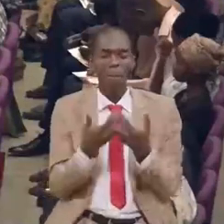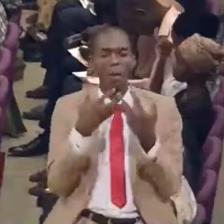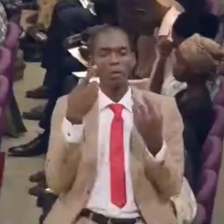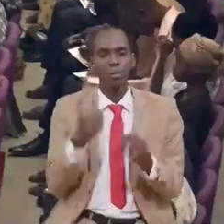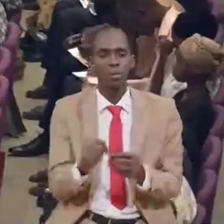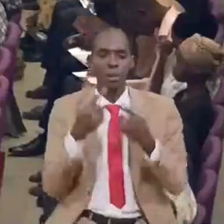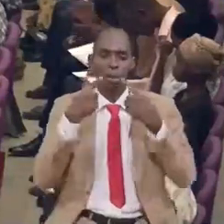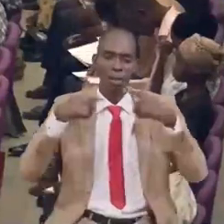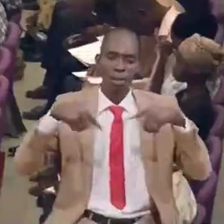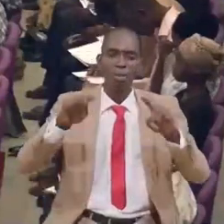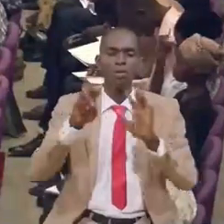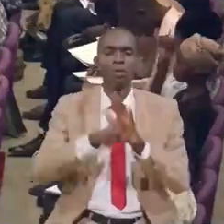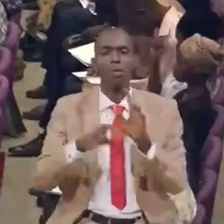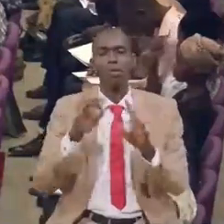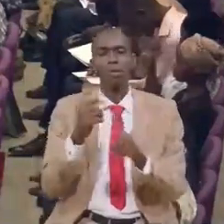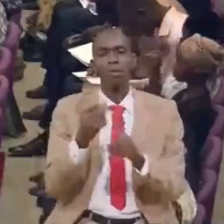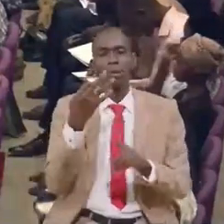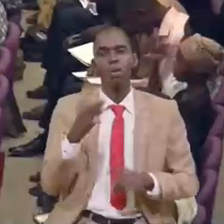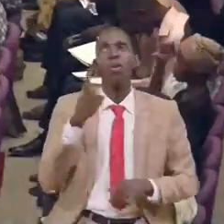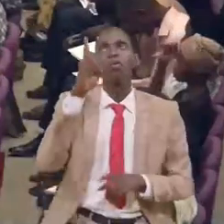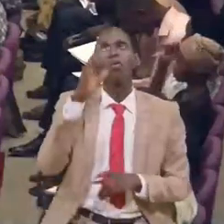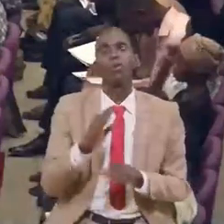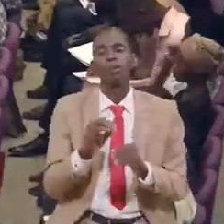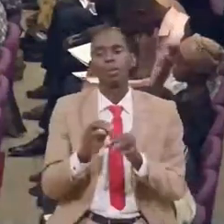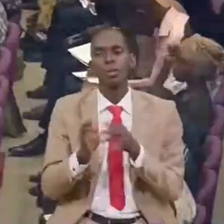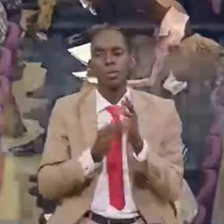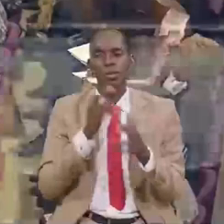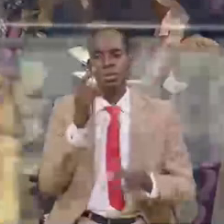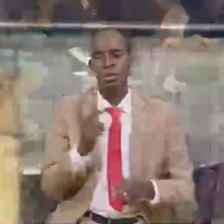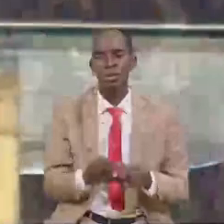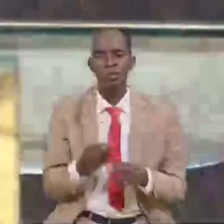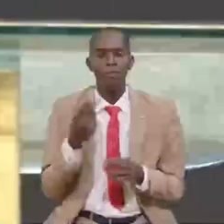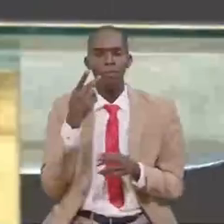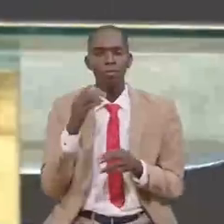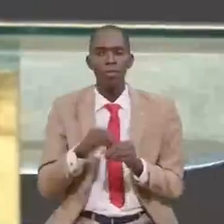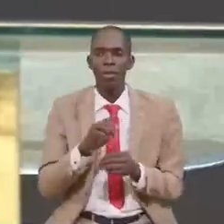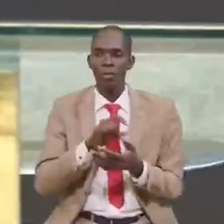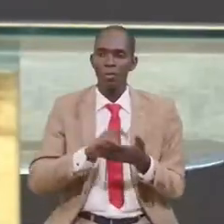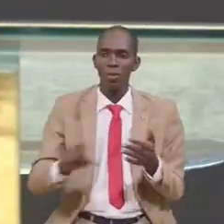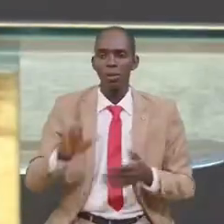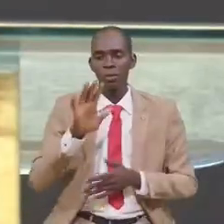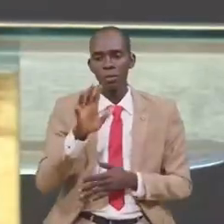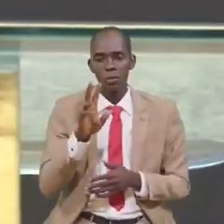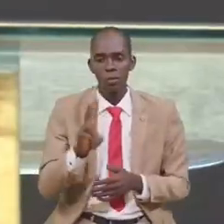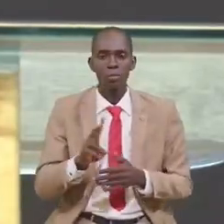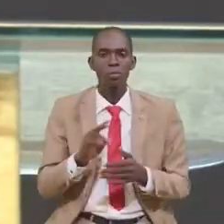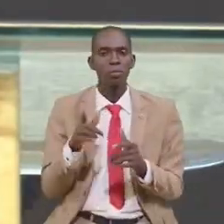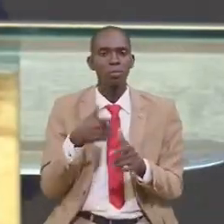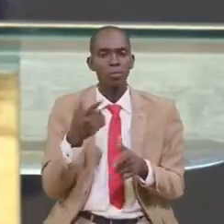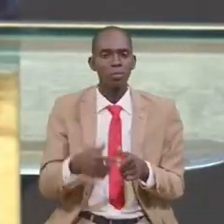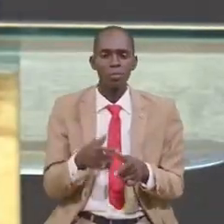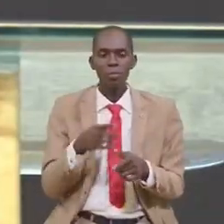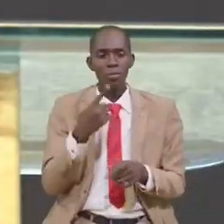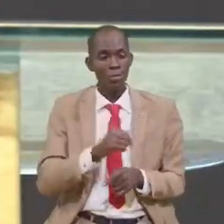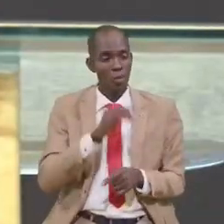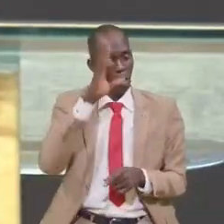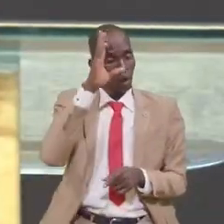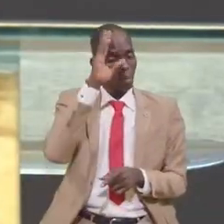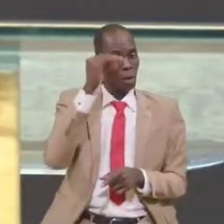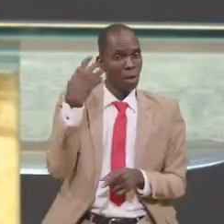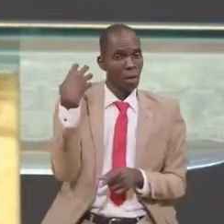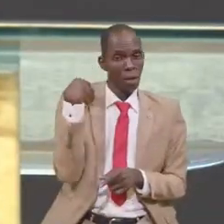la déclaration de l'enseignement de la parole de Dieu au nom de Jésus-Christ. Verset 52.